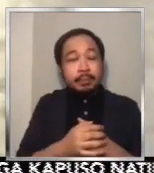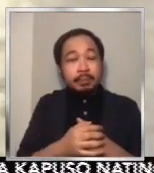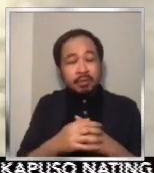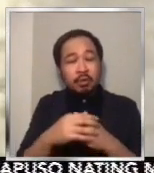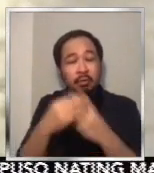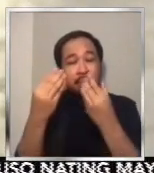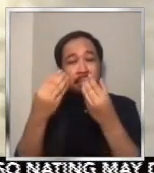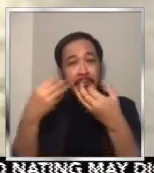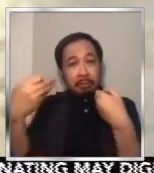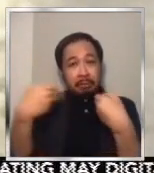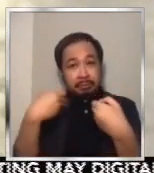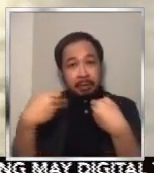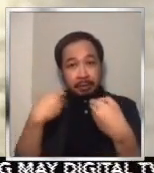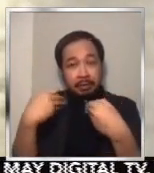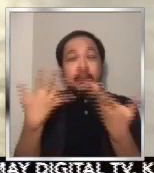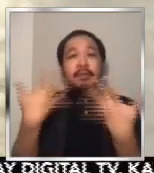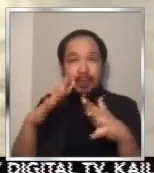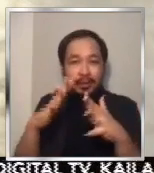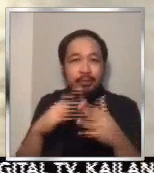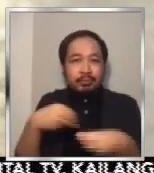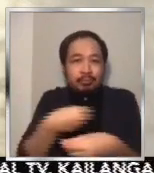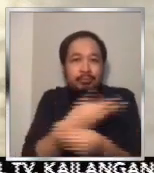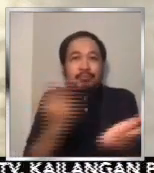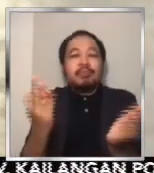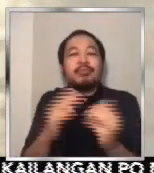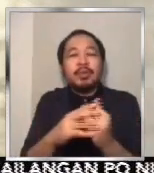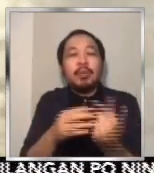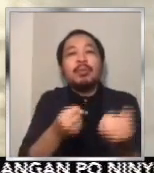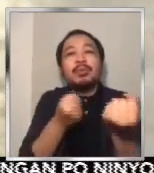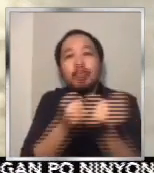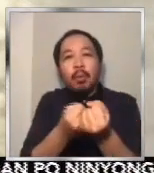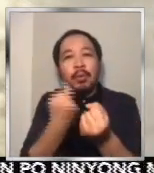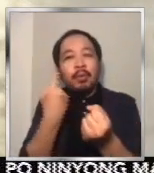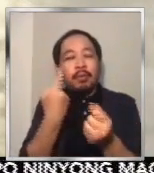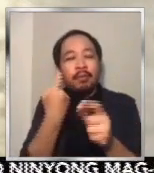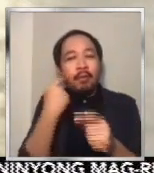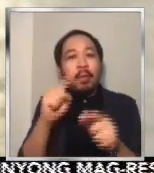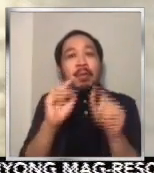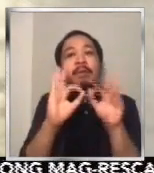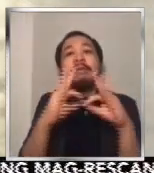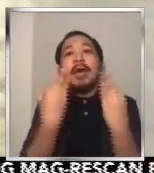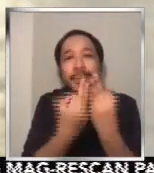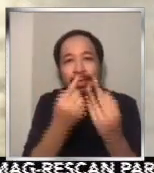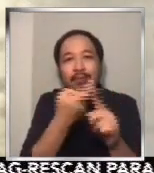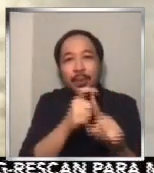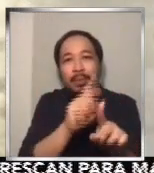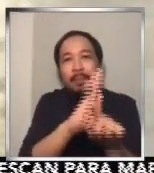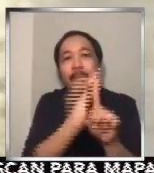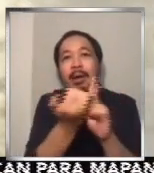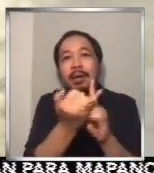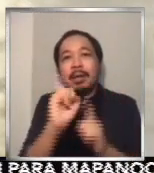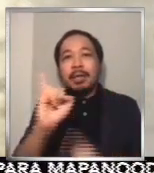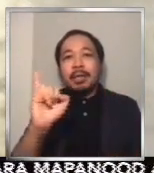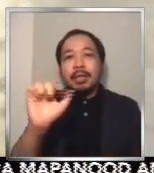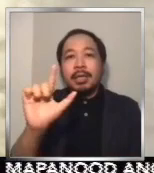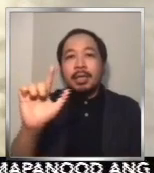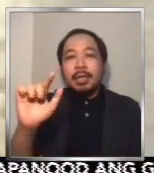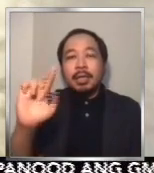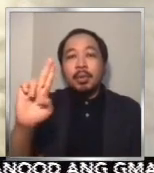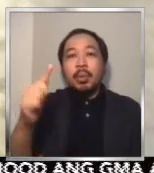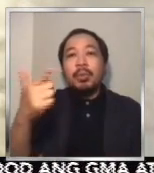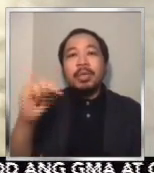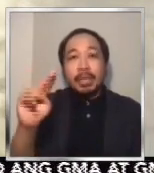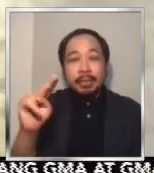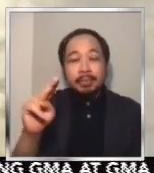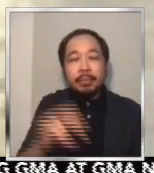na naiparating na nila yung ayuda dun sa mga pamilya dun sa Sitio Ilugin sa naturang barangay. Ano? At paalala naman ng Pasig